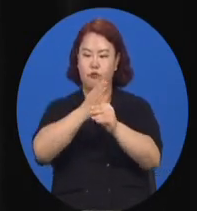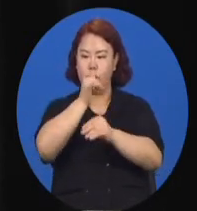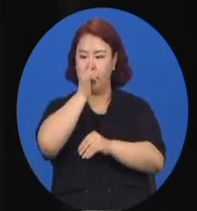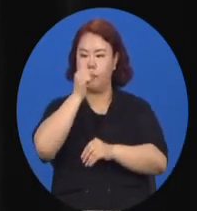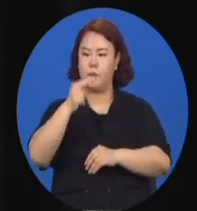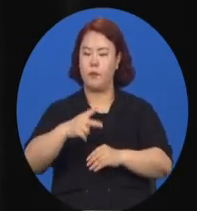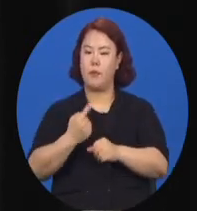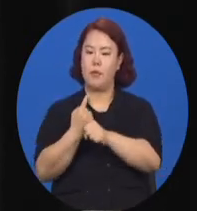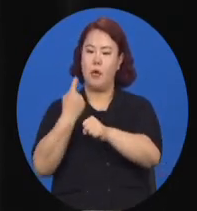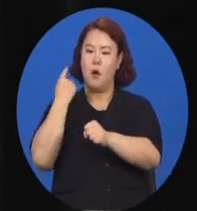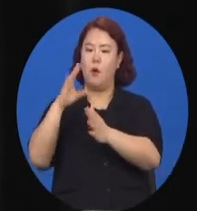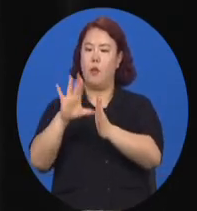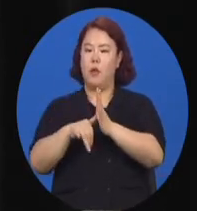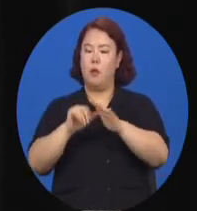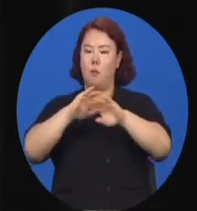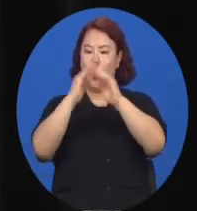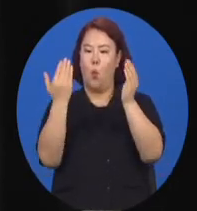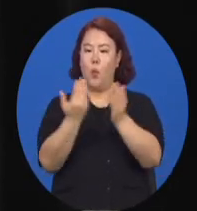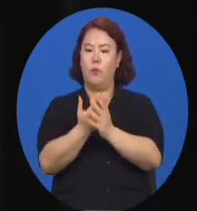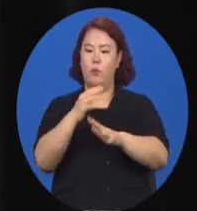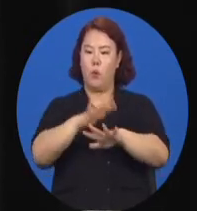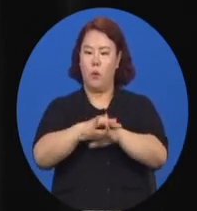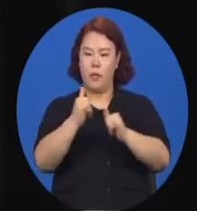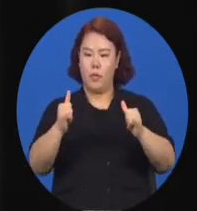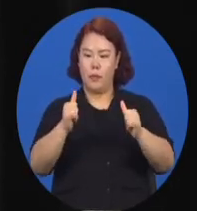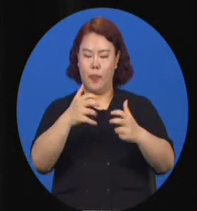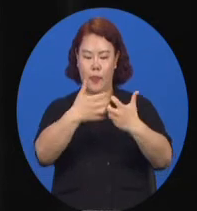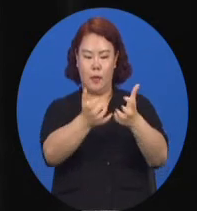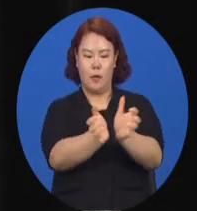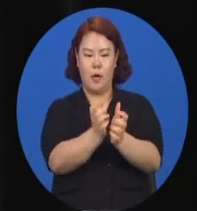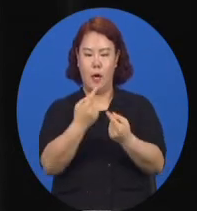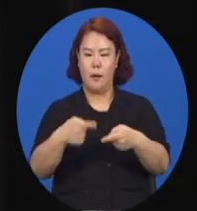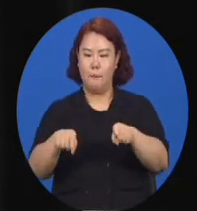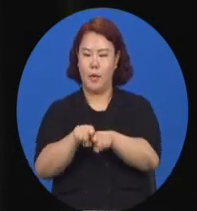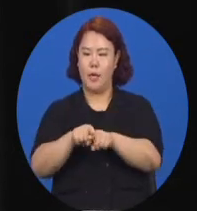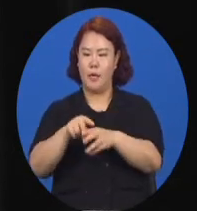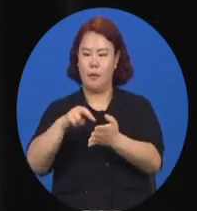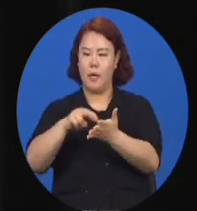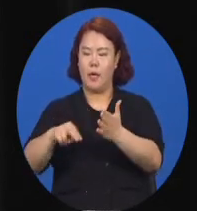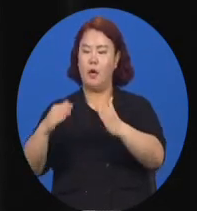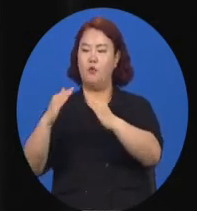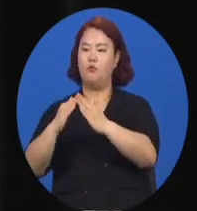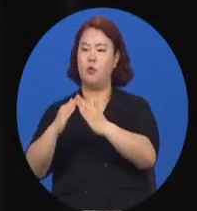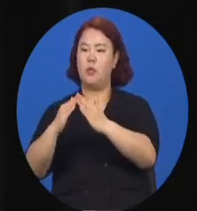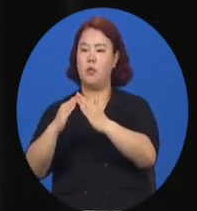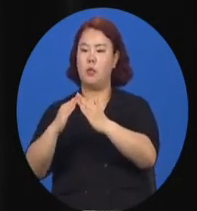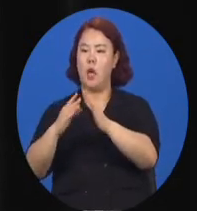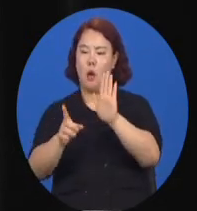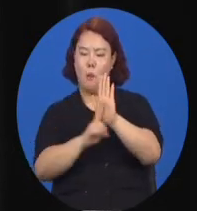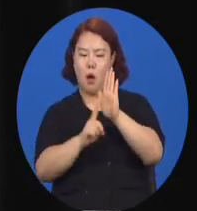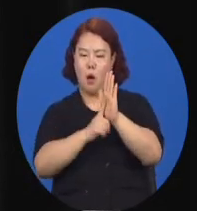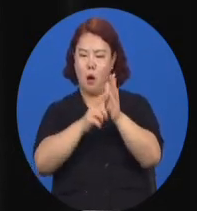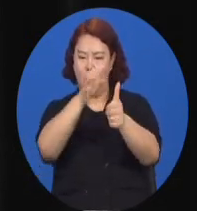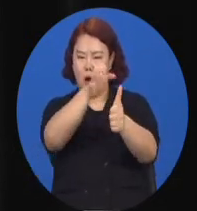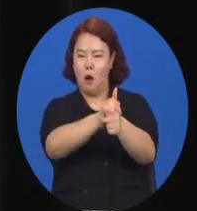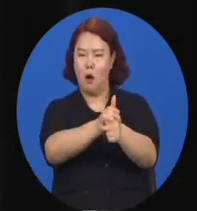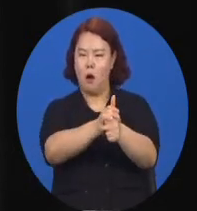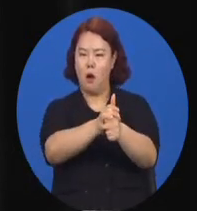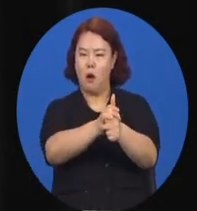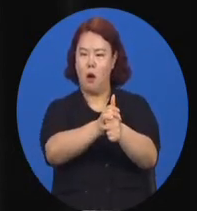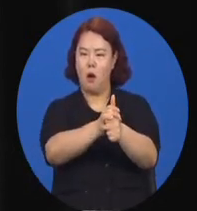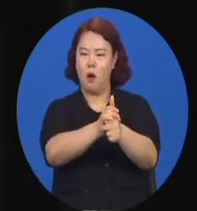지난해는 전 농업인 단체와 함께 또 저희 단양군이 이 마케팅을 전담할 수 있는